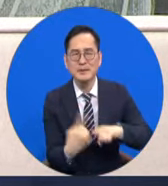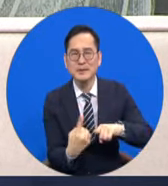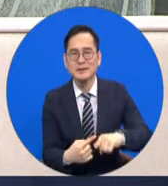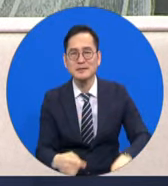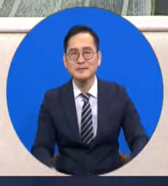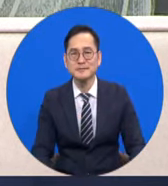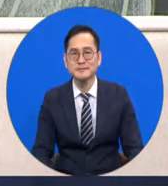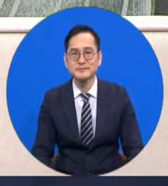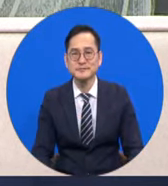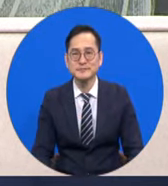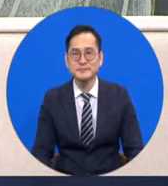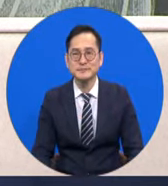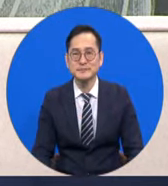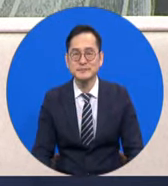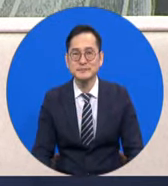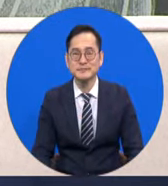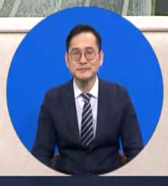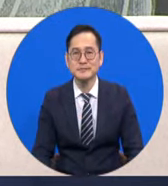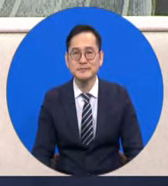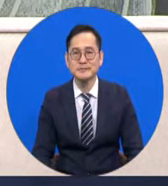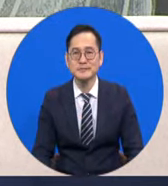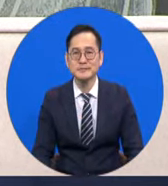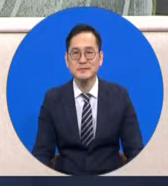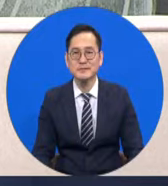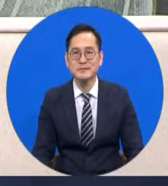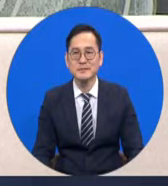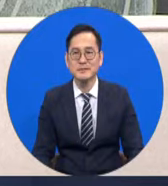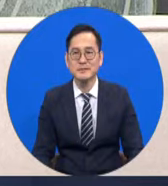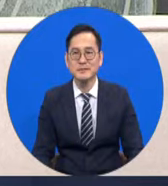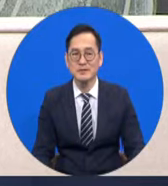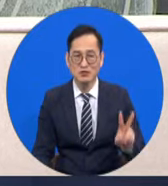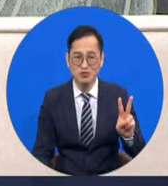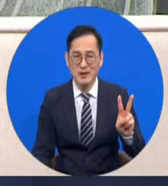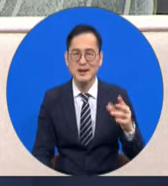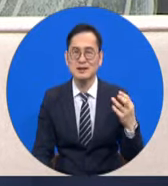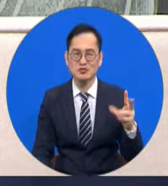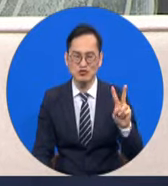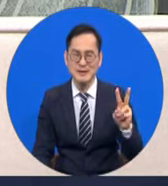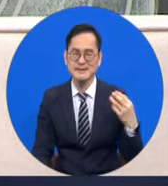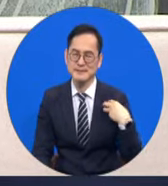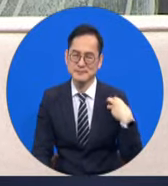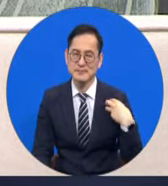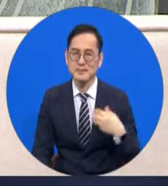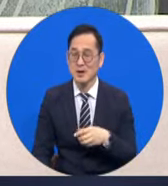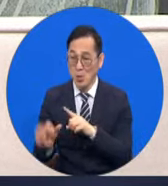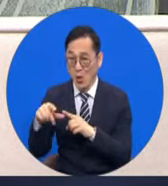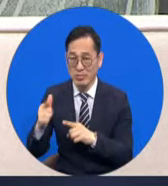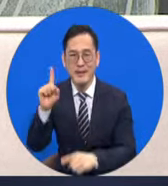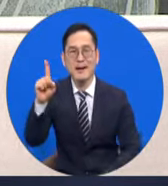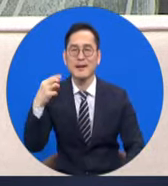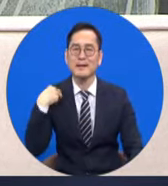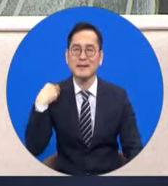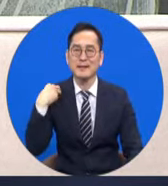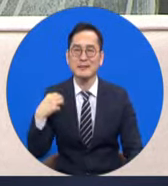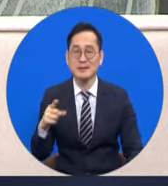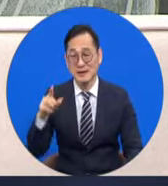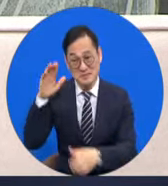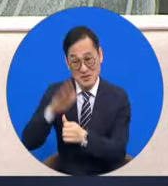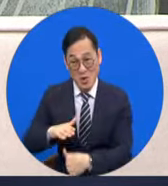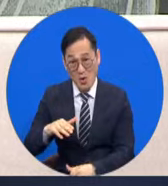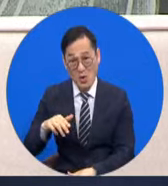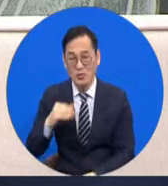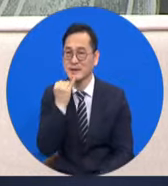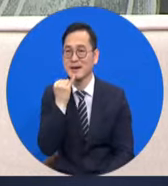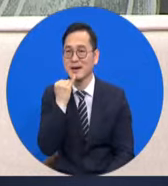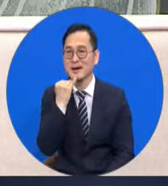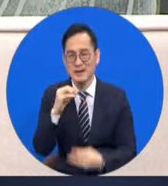이재명 대표 입장에서는. 사실은 그런 면에서 원희룡 후보가 완전히 다른 겁니다. 원희룡 후보는 저더라도 예컨대